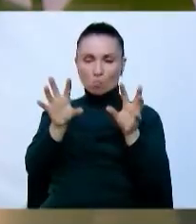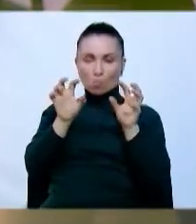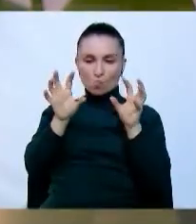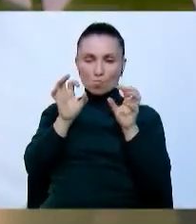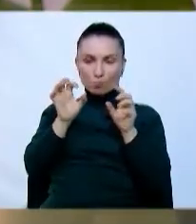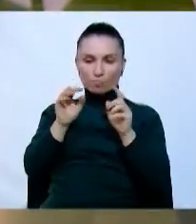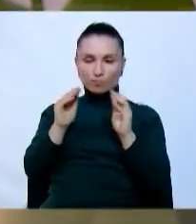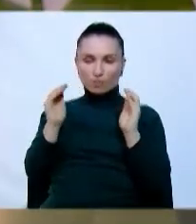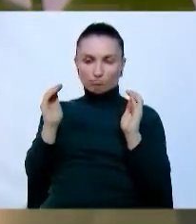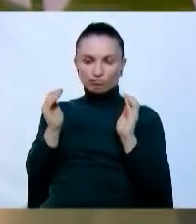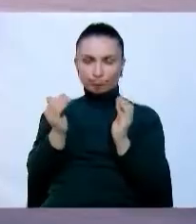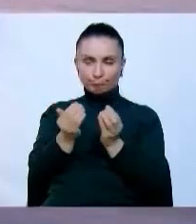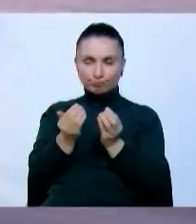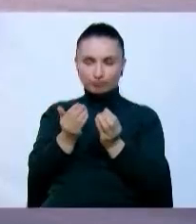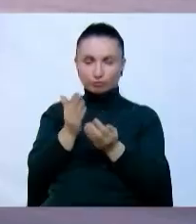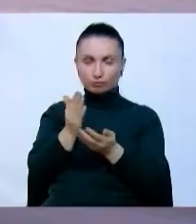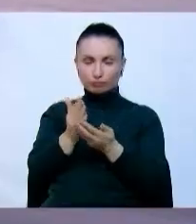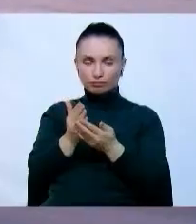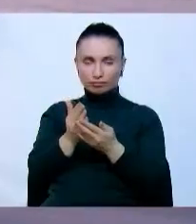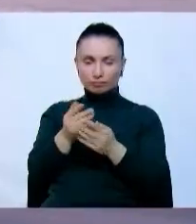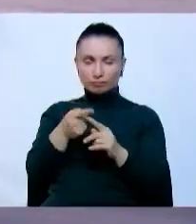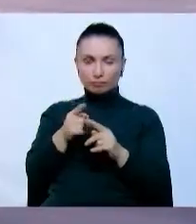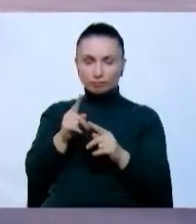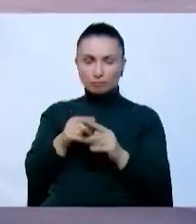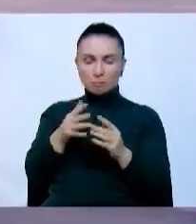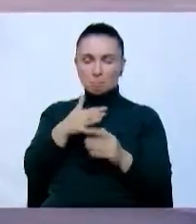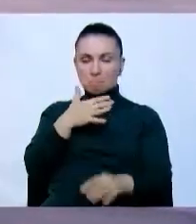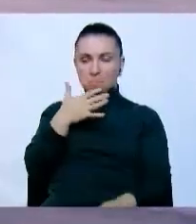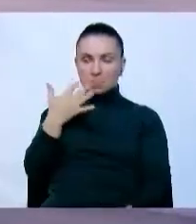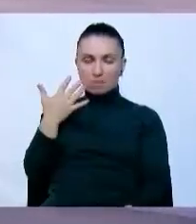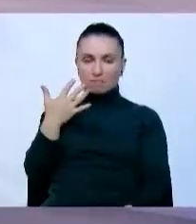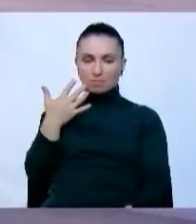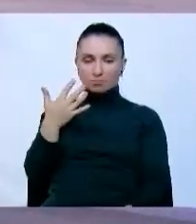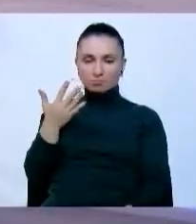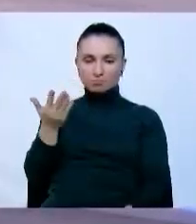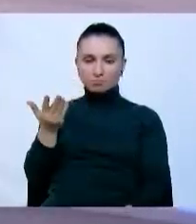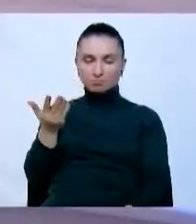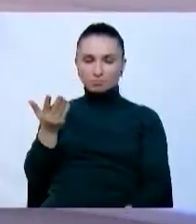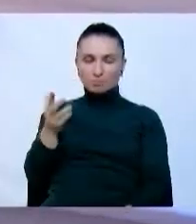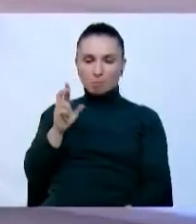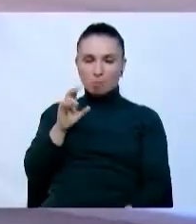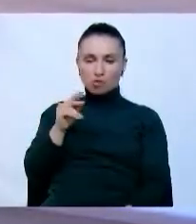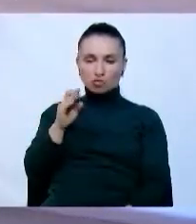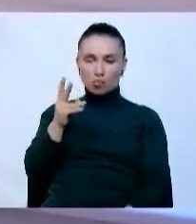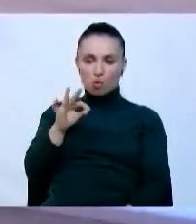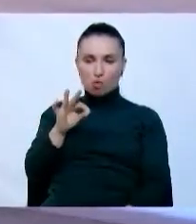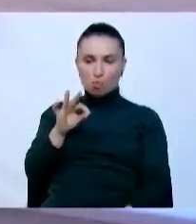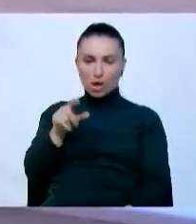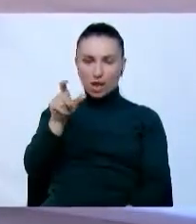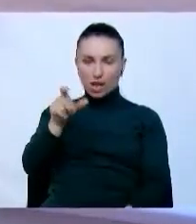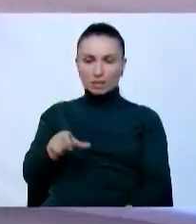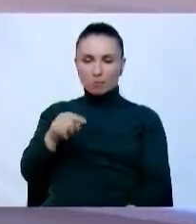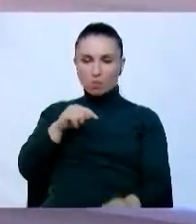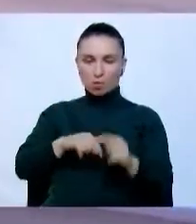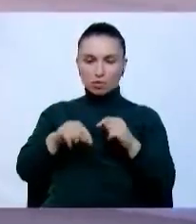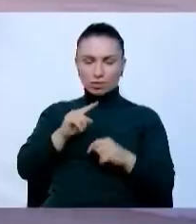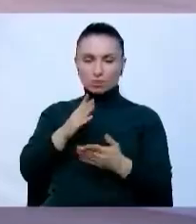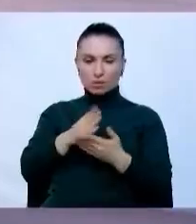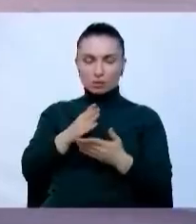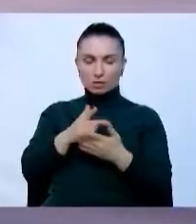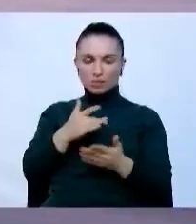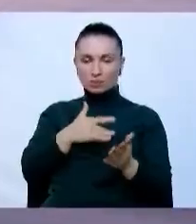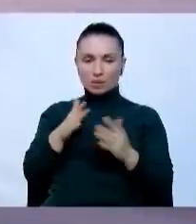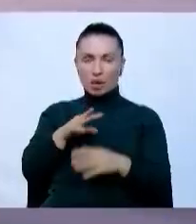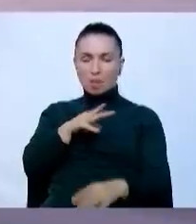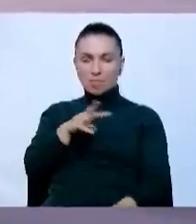შემცირებულია და ეს გახლავთ ყველაზე ბევრი ბოჭკო, რაც კი ადამიანის ორგანიზმში არსებობს, ეს არის